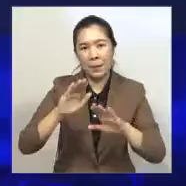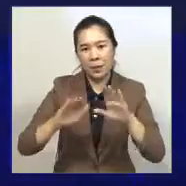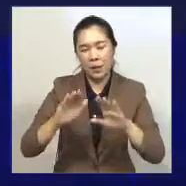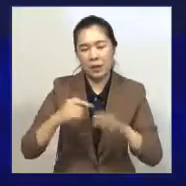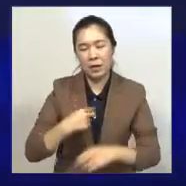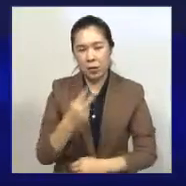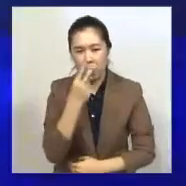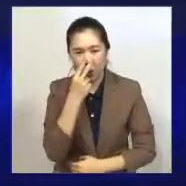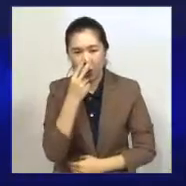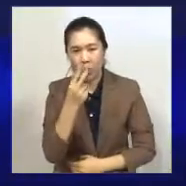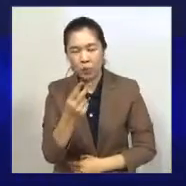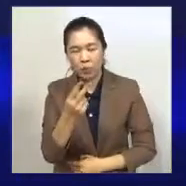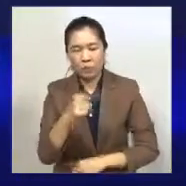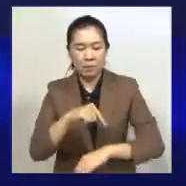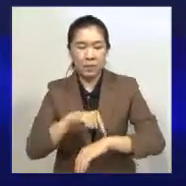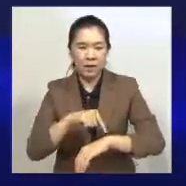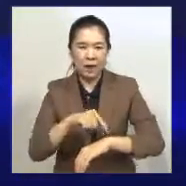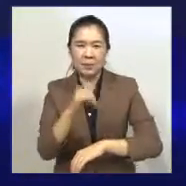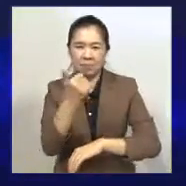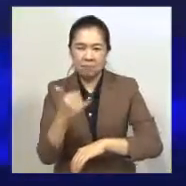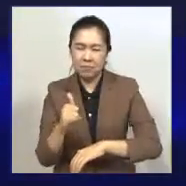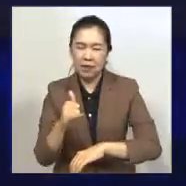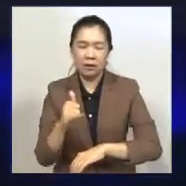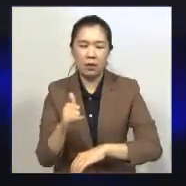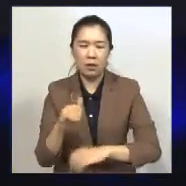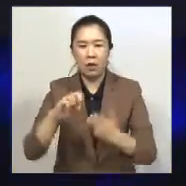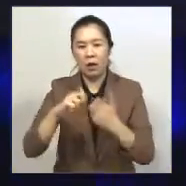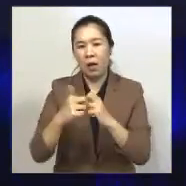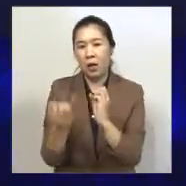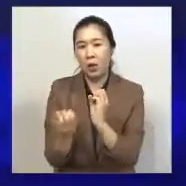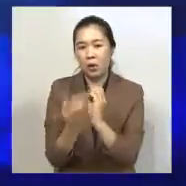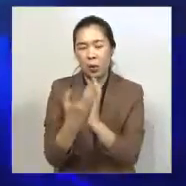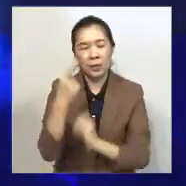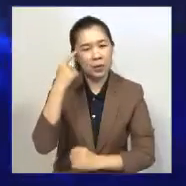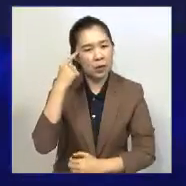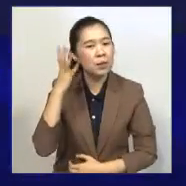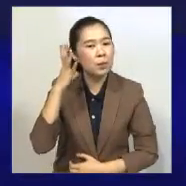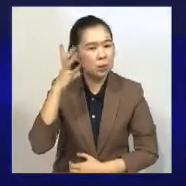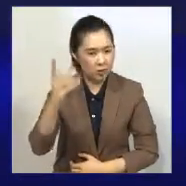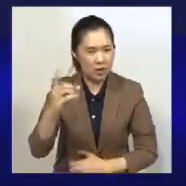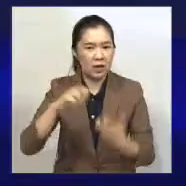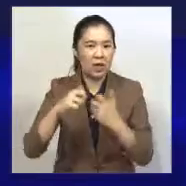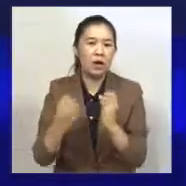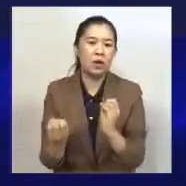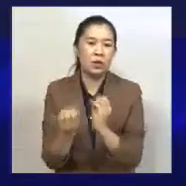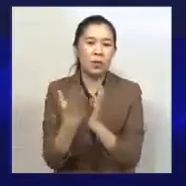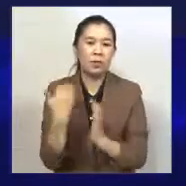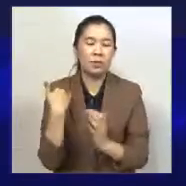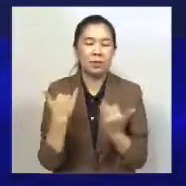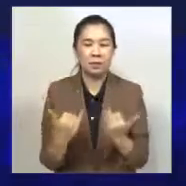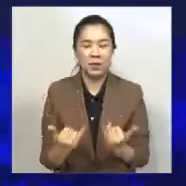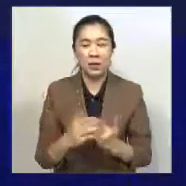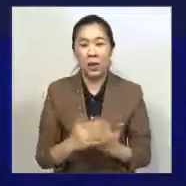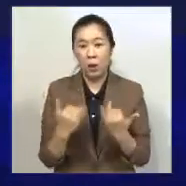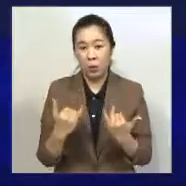มยังมองเวลาเนี่ยอาจจะประมาณลำบากแต่ว่าผลกระทบนี่เราอาจจะไปถึงวันพรุ่งนี้นะน่าจะในวันนี้ในช่วงประมาณสัก